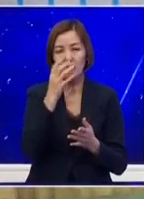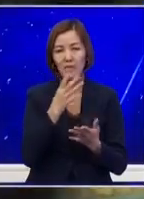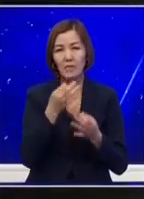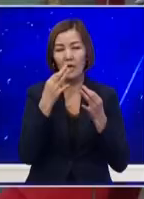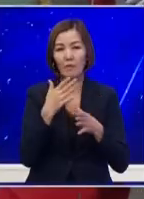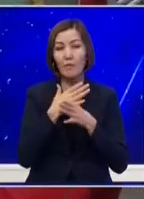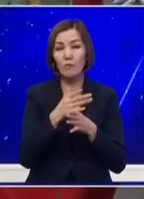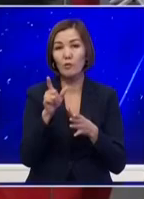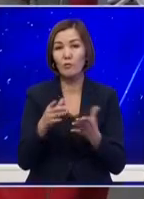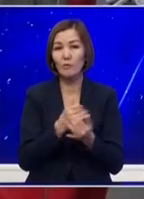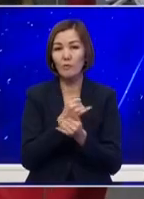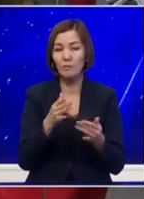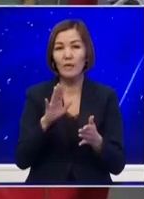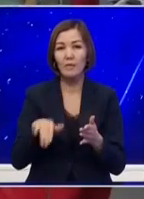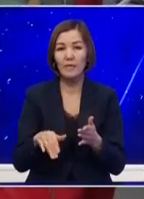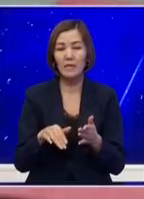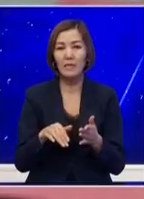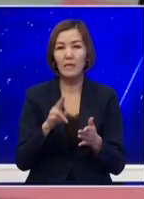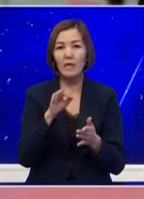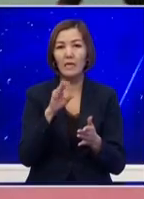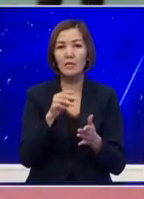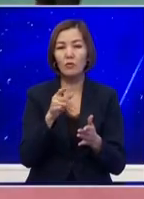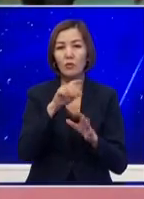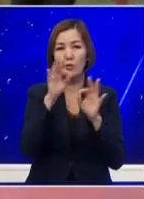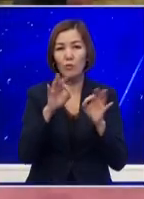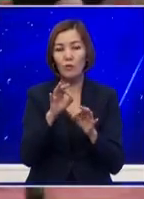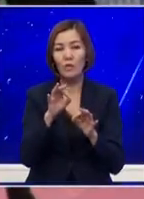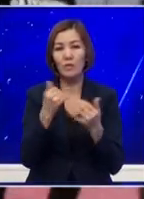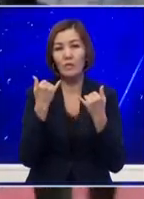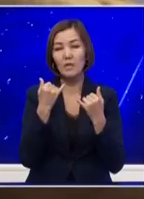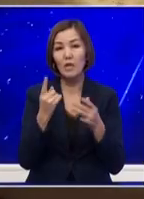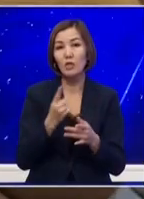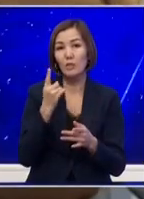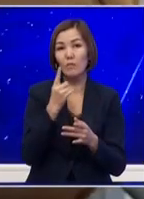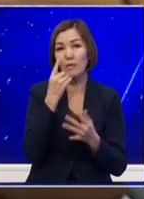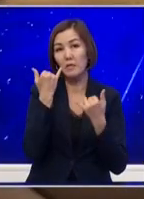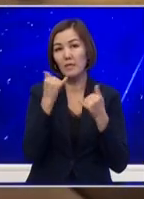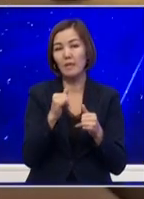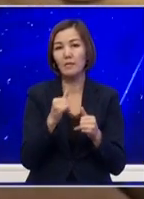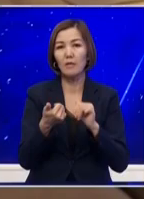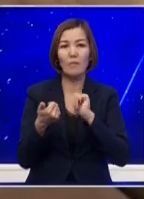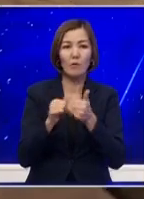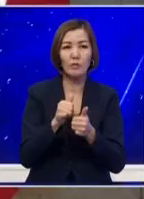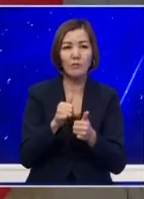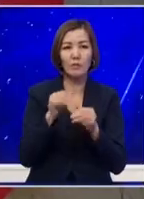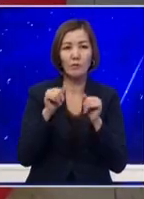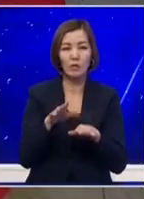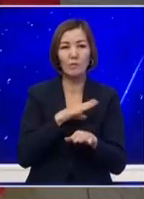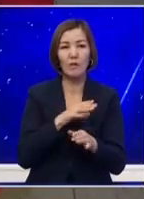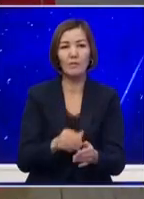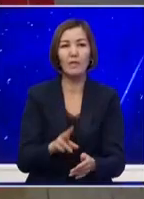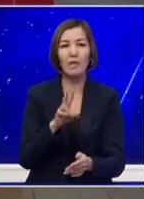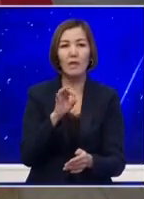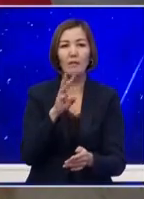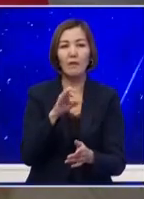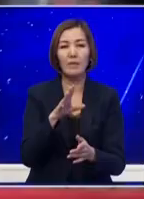болып жұмыс істеген, уақыт өте келе каскадерлердің өнері мен шеберлігіне тамсанып, осы мамандыққа көшемін деген шешімге келген. Мен Номадқа